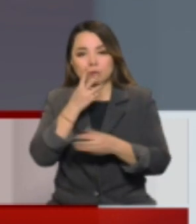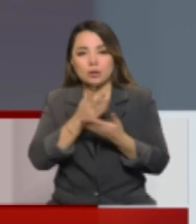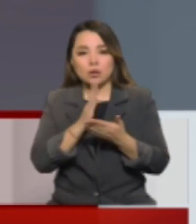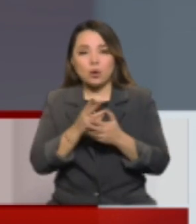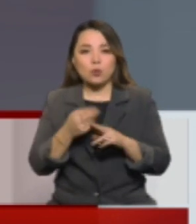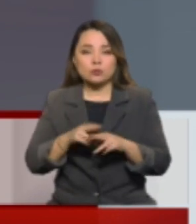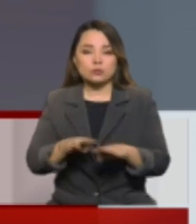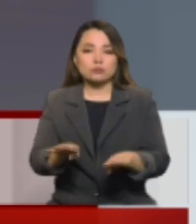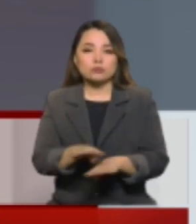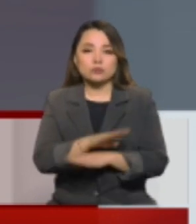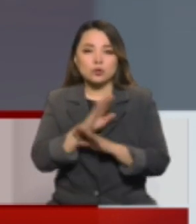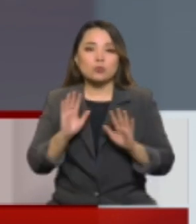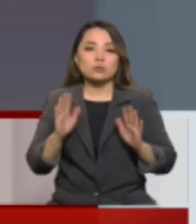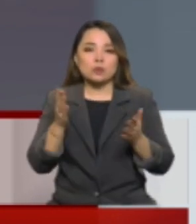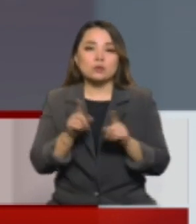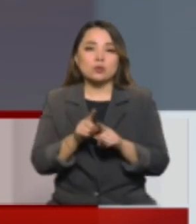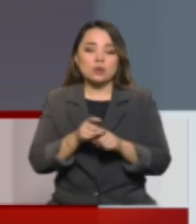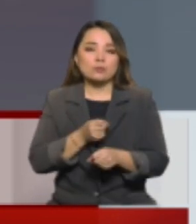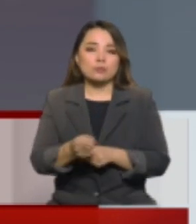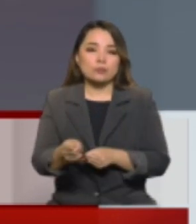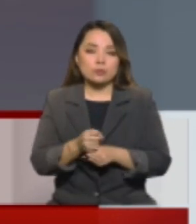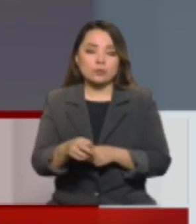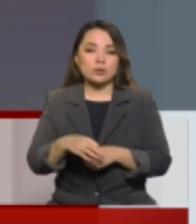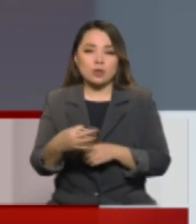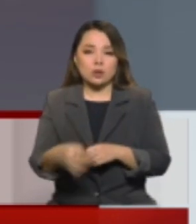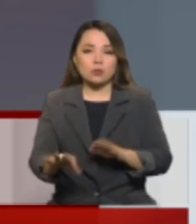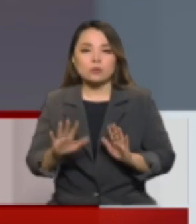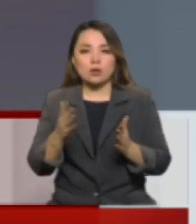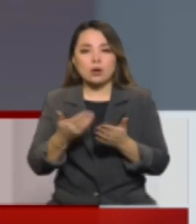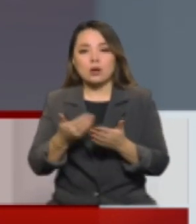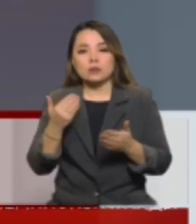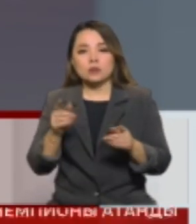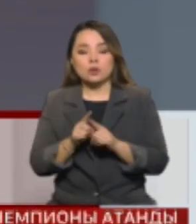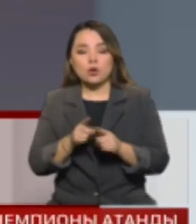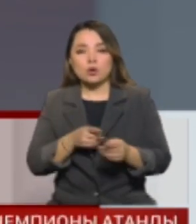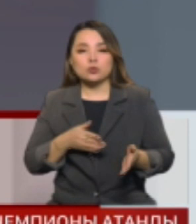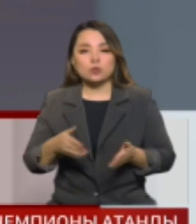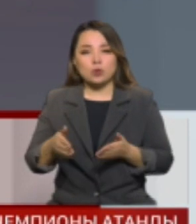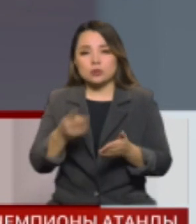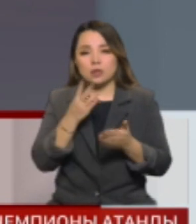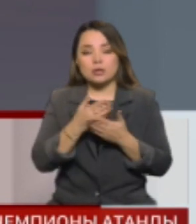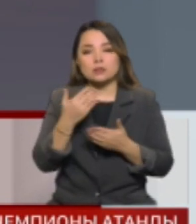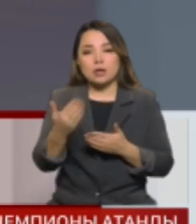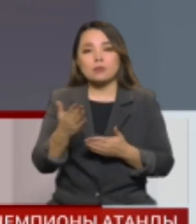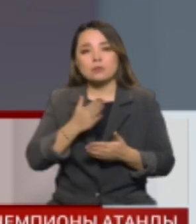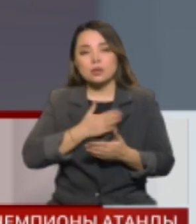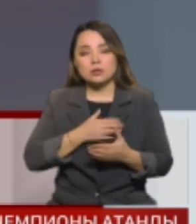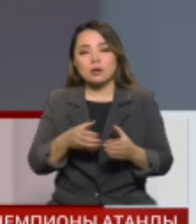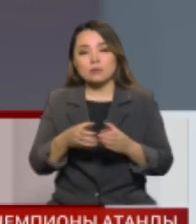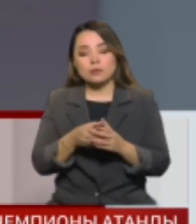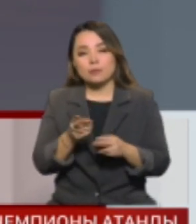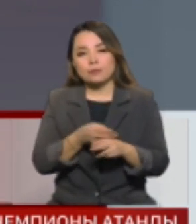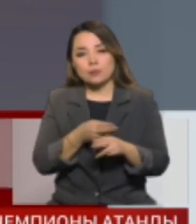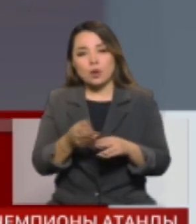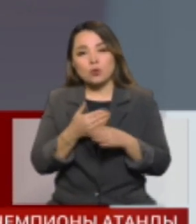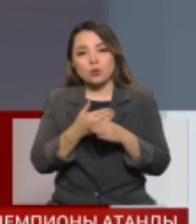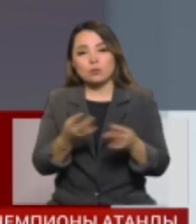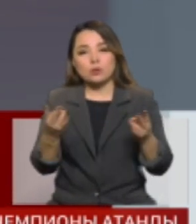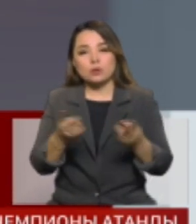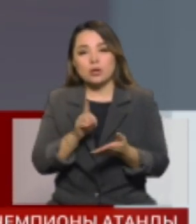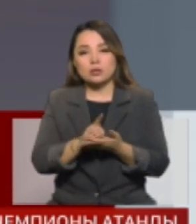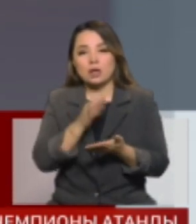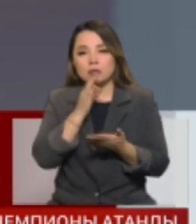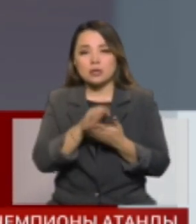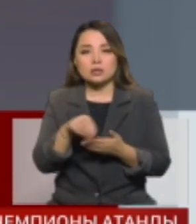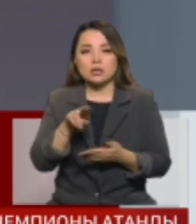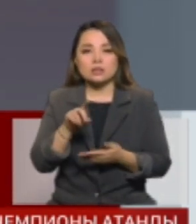Осындай жан түршігерлік оқиғалар мен зорлық-зомбылықтың алдын алудың бір жолы ол сіз бен біздің араласып көмектесуіміз деген